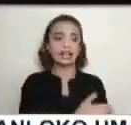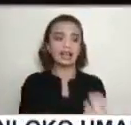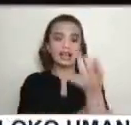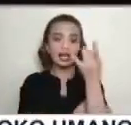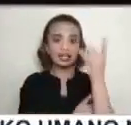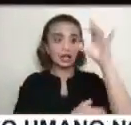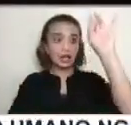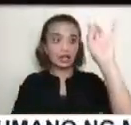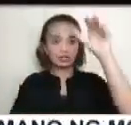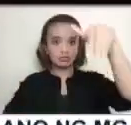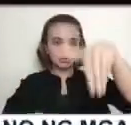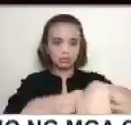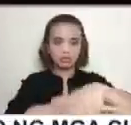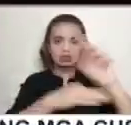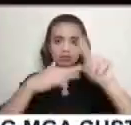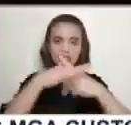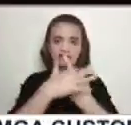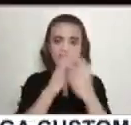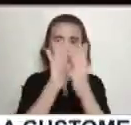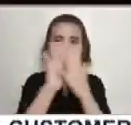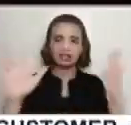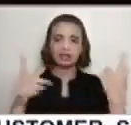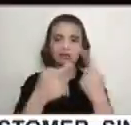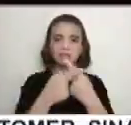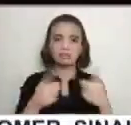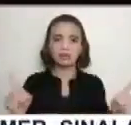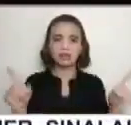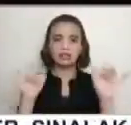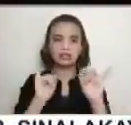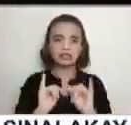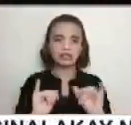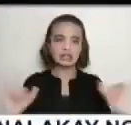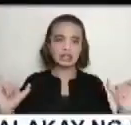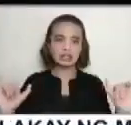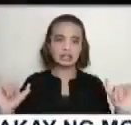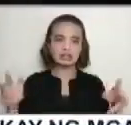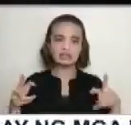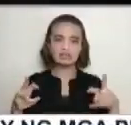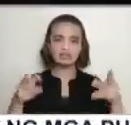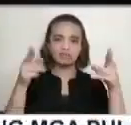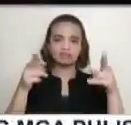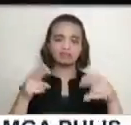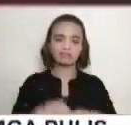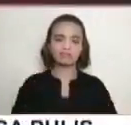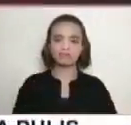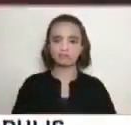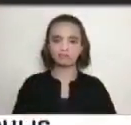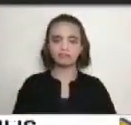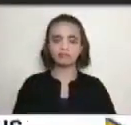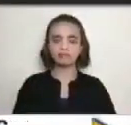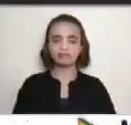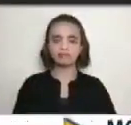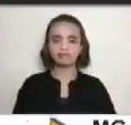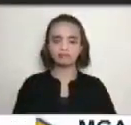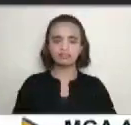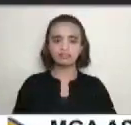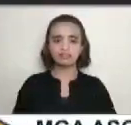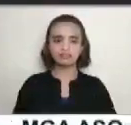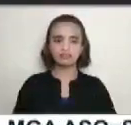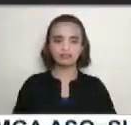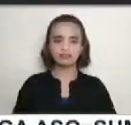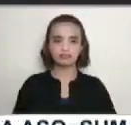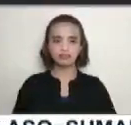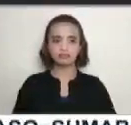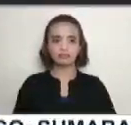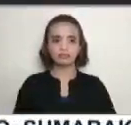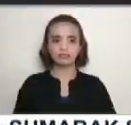po yung babalik ng maaga dito para ako na po yung pipila. Subali ako po yung maghahawak ng listahan. Matatandaan na ipinasa sa